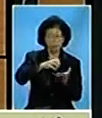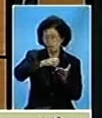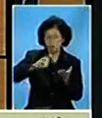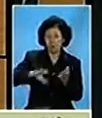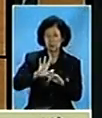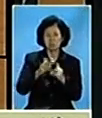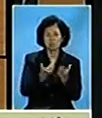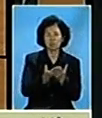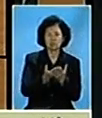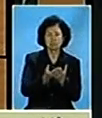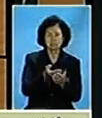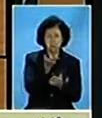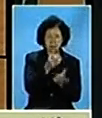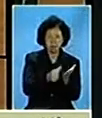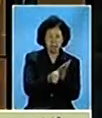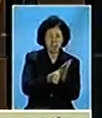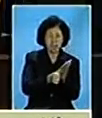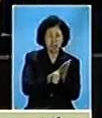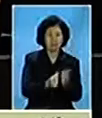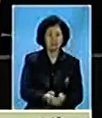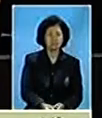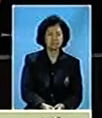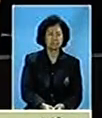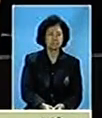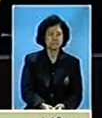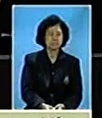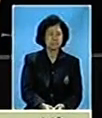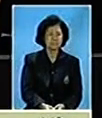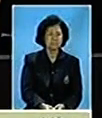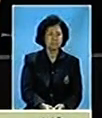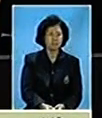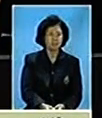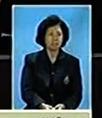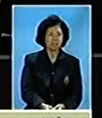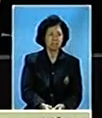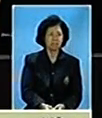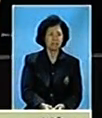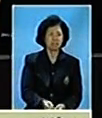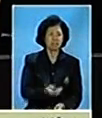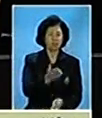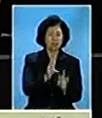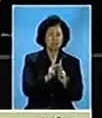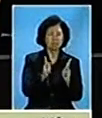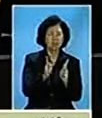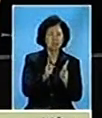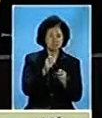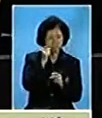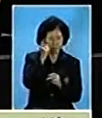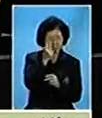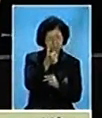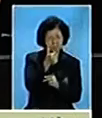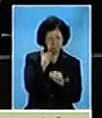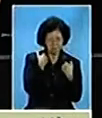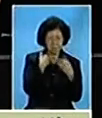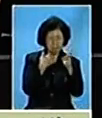ไว้ขอบคุณครับ กับของท่านกฤษนะชี้แจงท่านกฤษเข้าใจนะถ้าท่านเข้าใจได้จะมีมาตราอื่นอีกเยอะเ